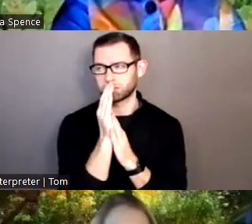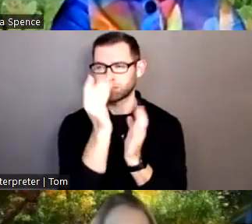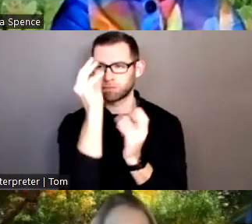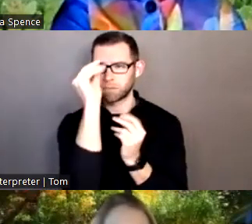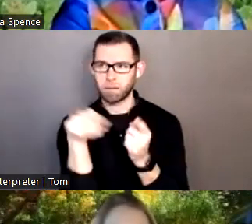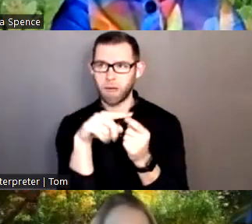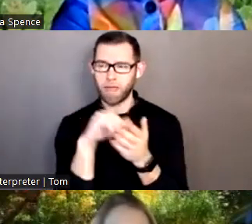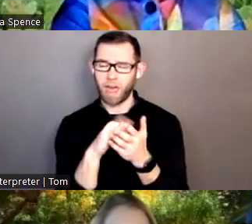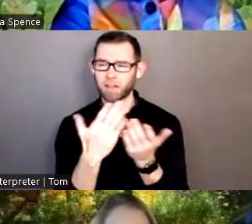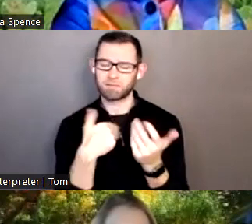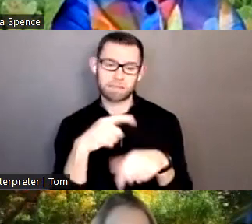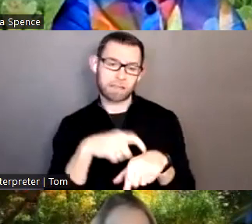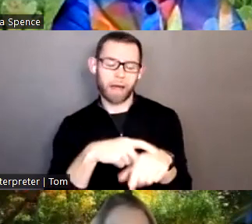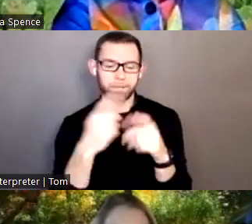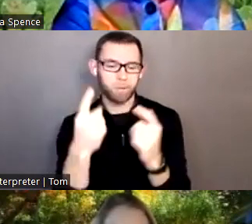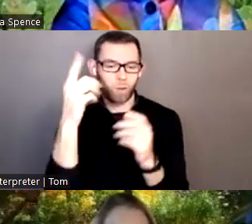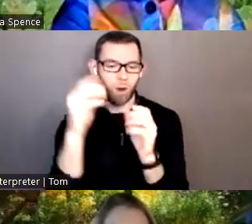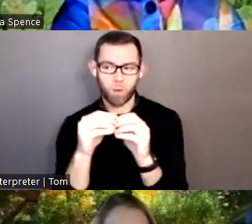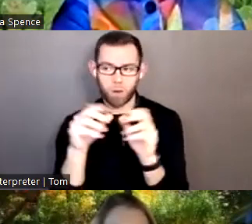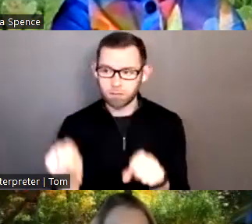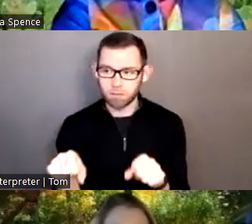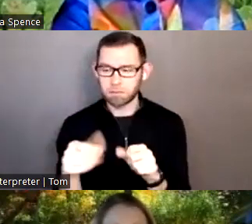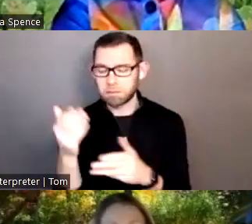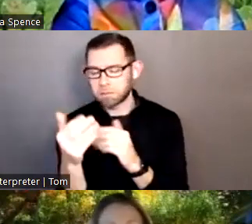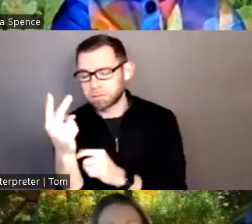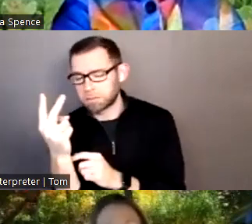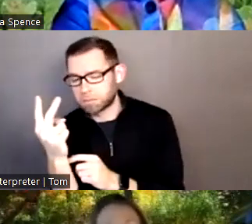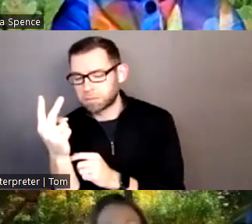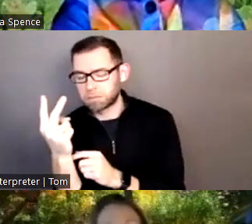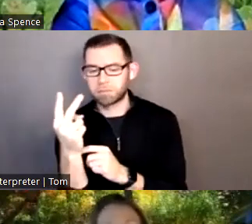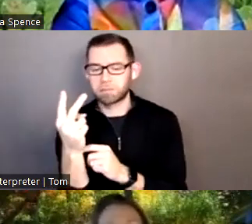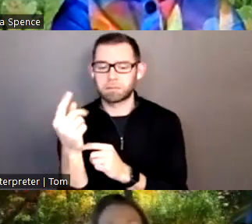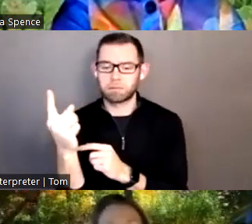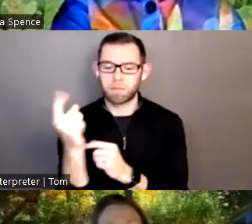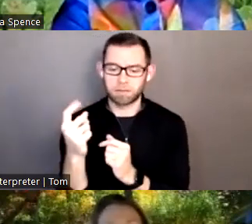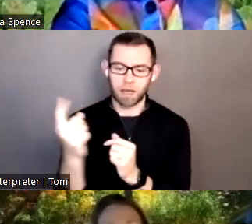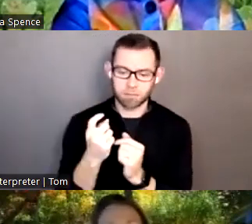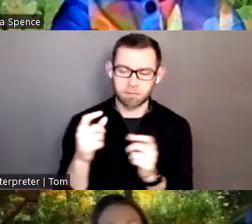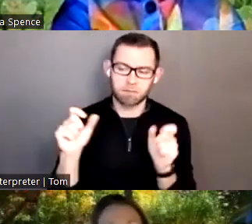avec there's time ça. for one more Il y a question, temps I think, pour maybe une autre two, if question, people have peut-être some. ou bien deux.